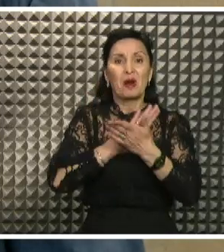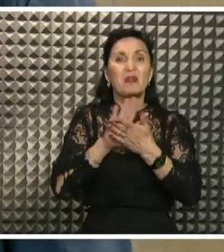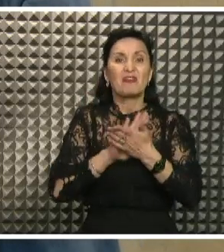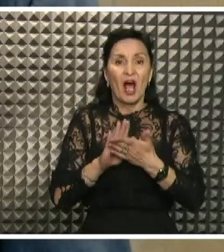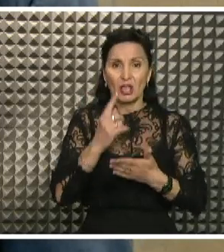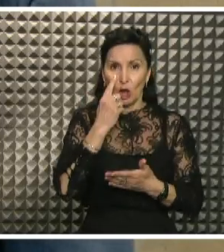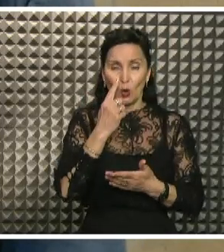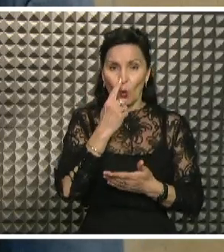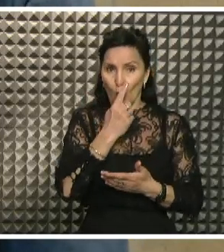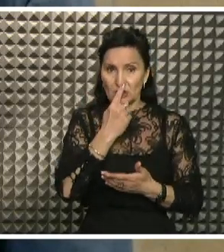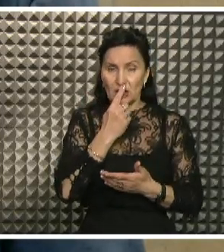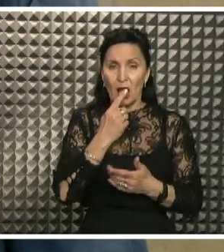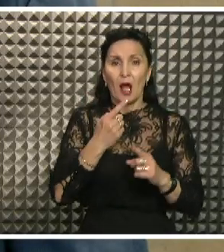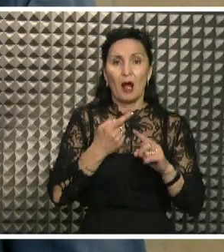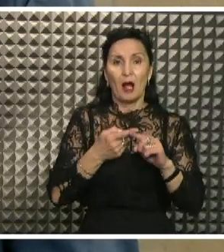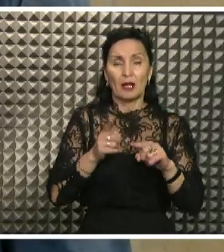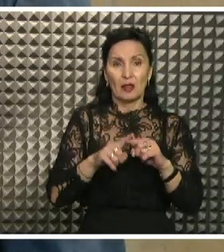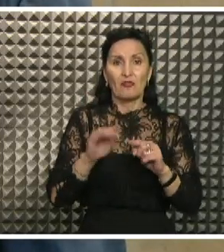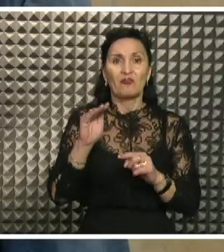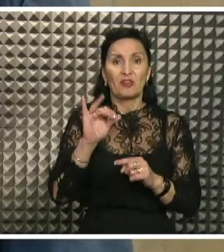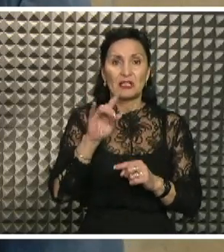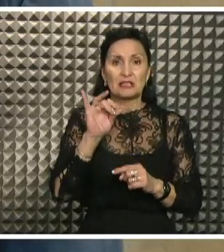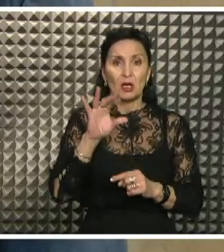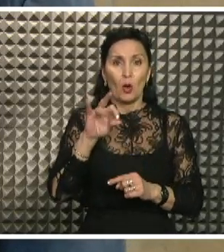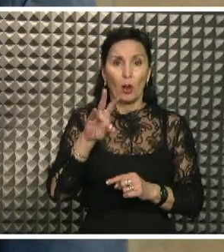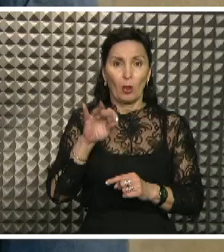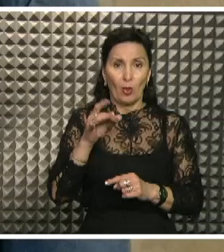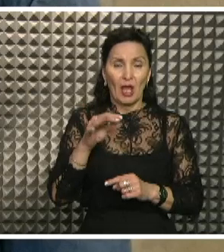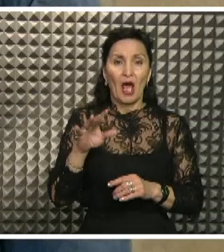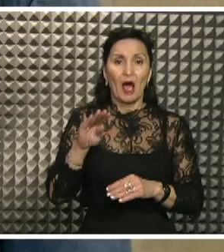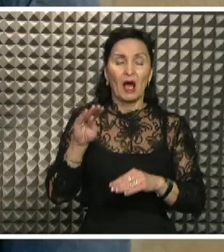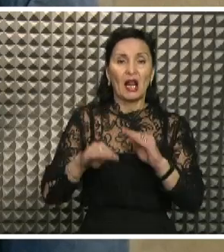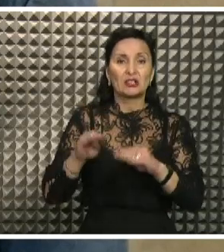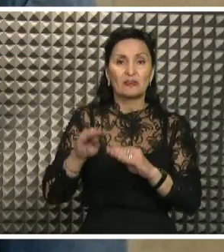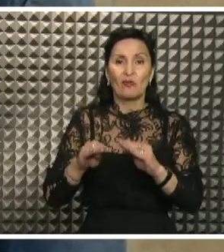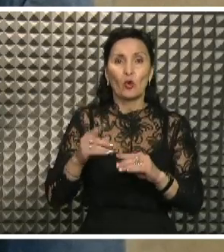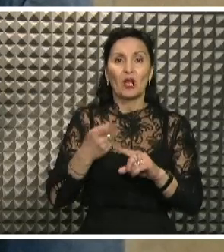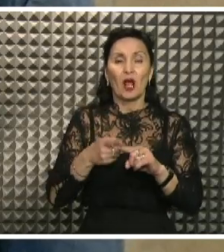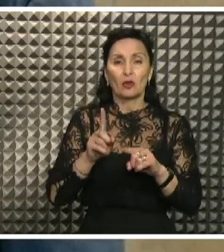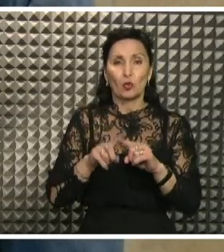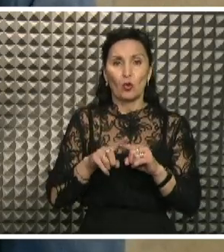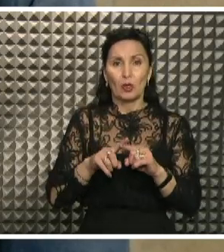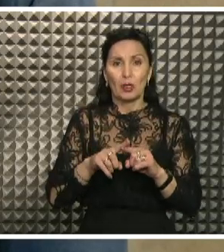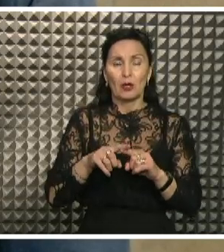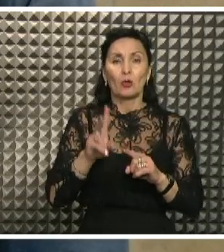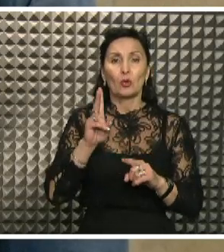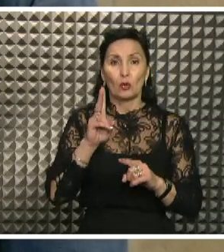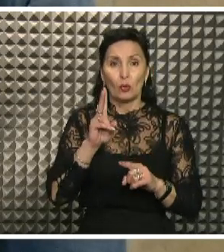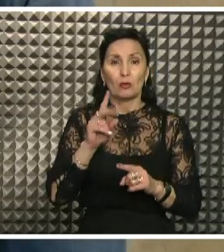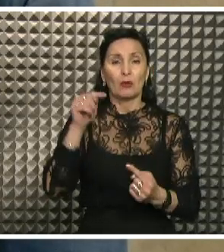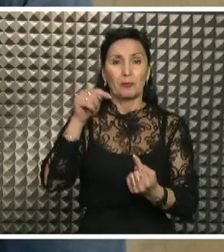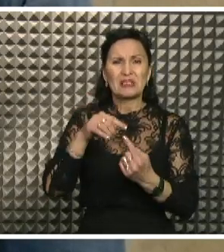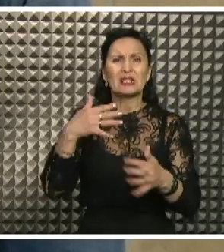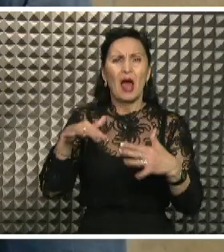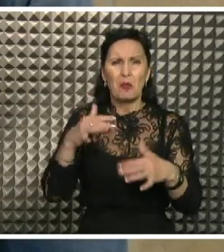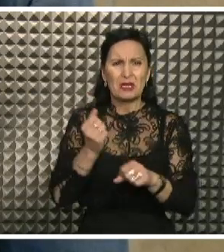Это физиология, это растворы, которые даже и гипертонические растворы,